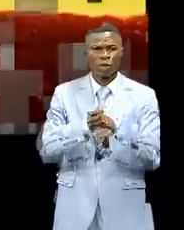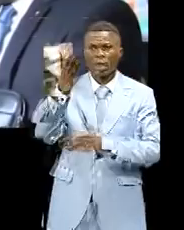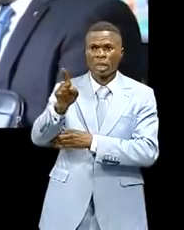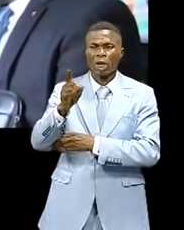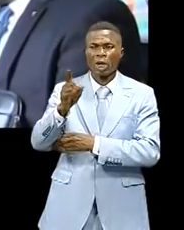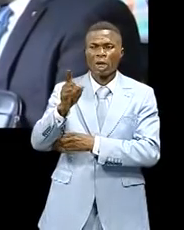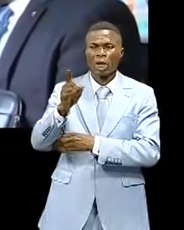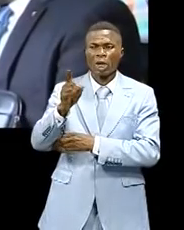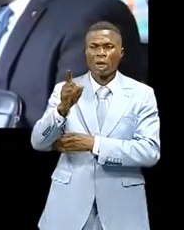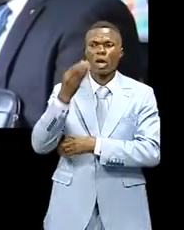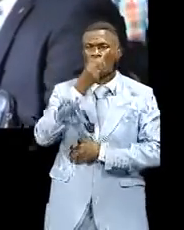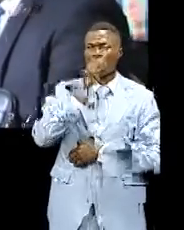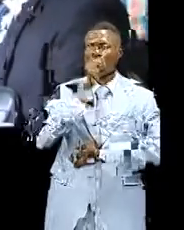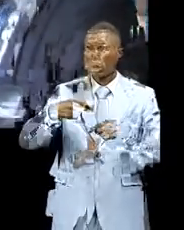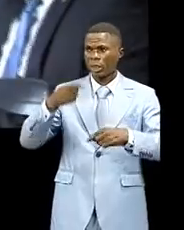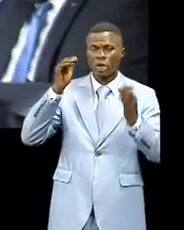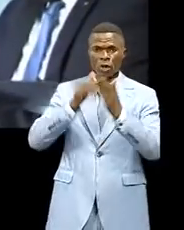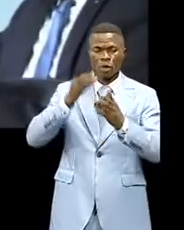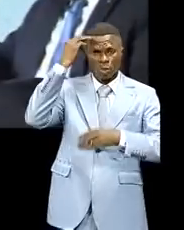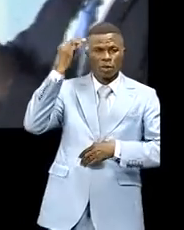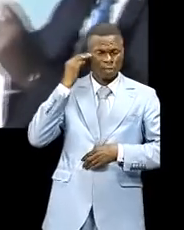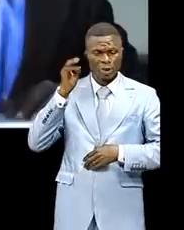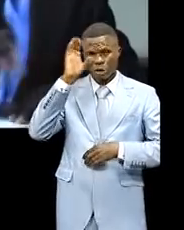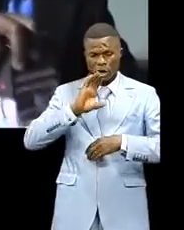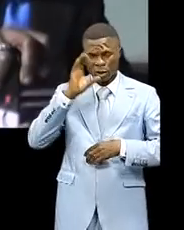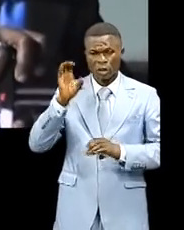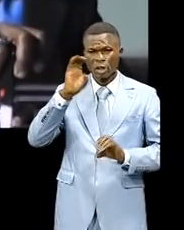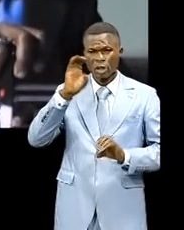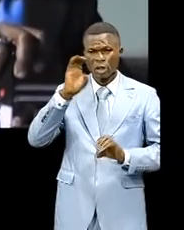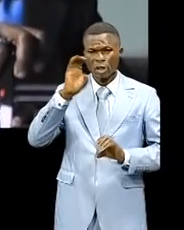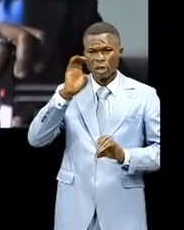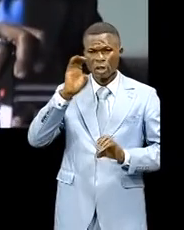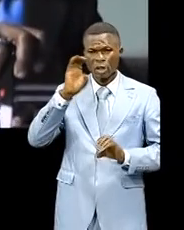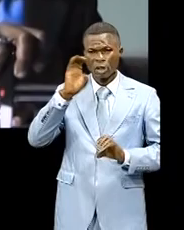avec des bas des ministres des recherches scientifiques suite